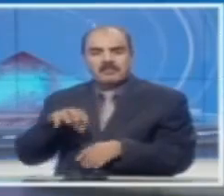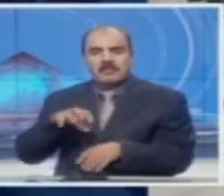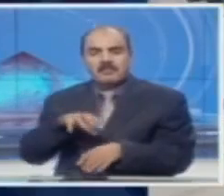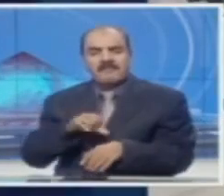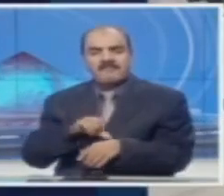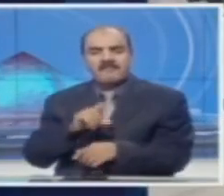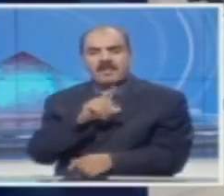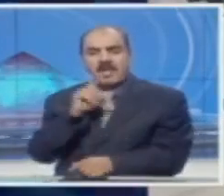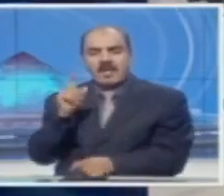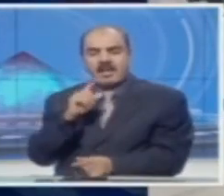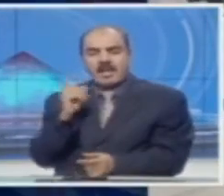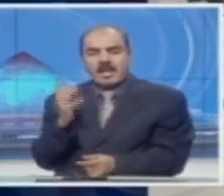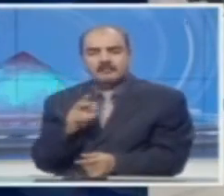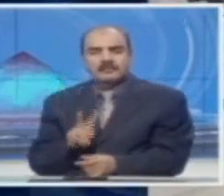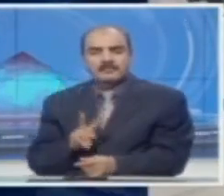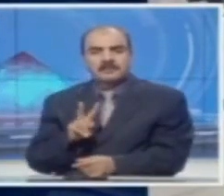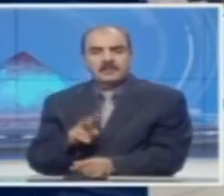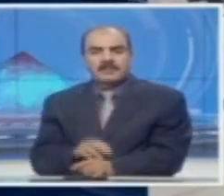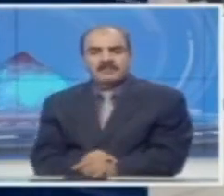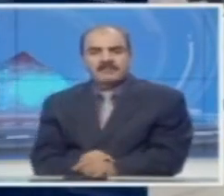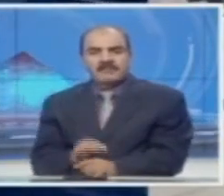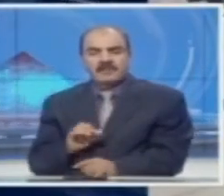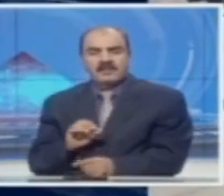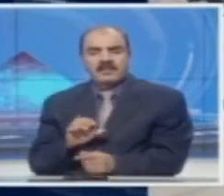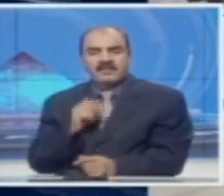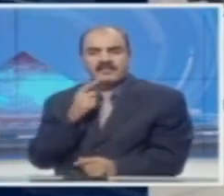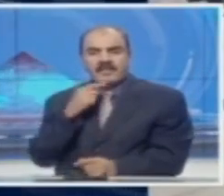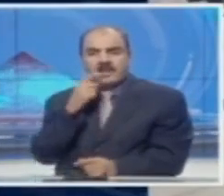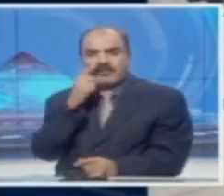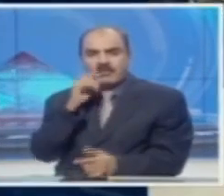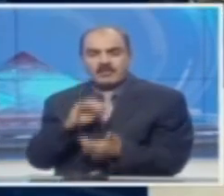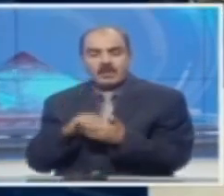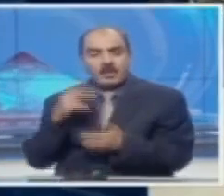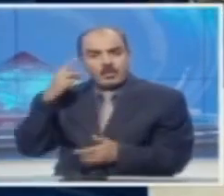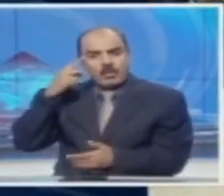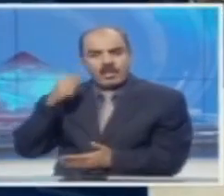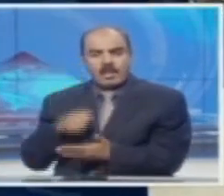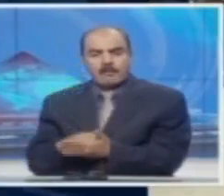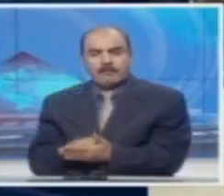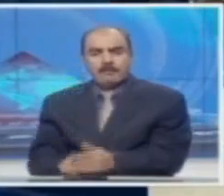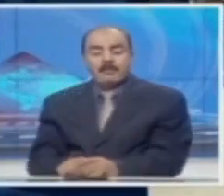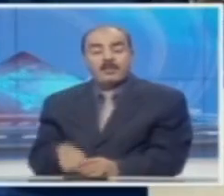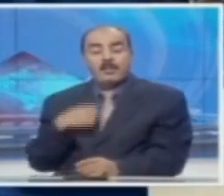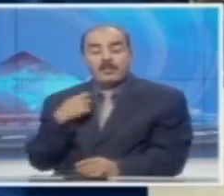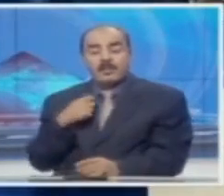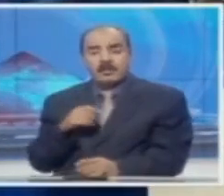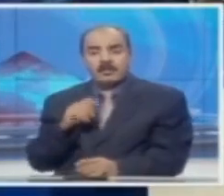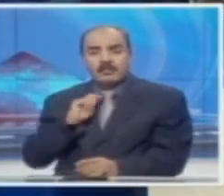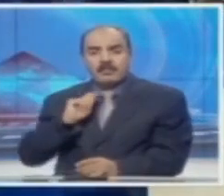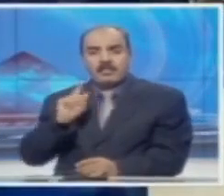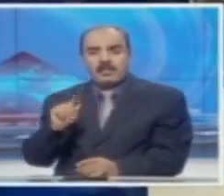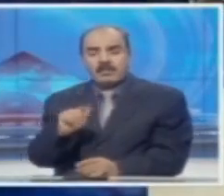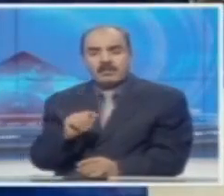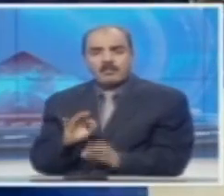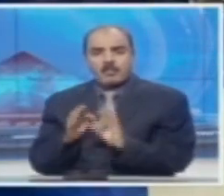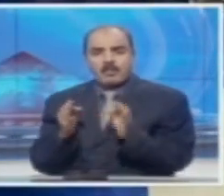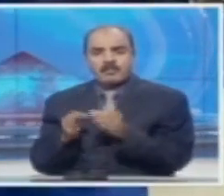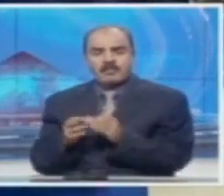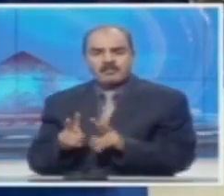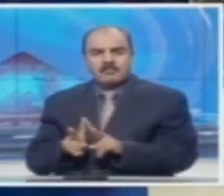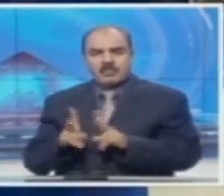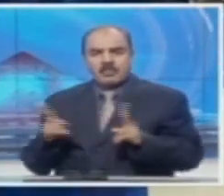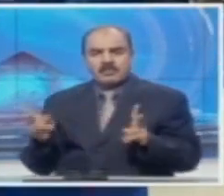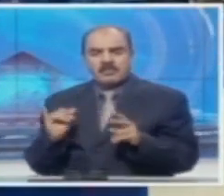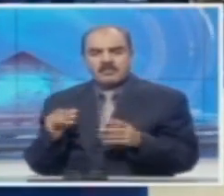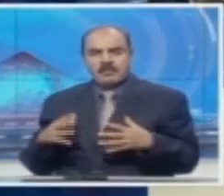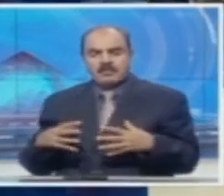العالمية في دورتها السابعة والذي عقد في مدينة دايجون بكوريا الجنوبية. أكد وزير التنمية المحلية أن فعاليات المؤتمر عكست